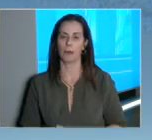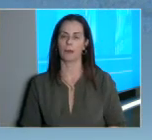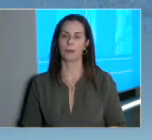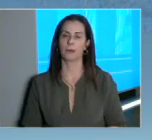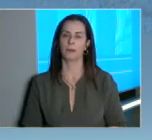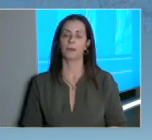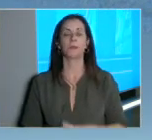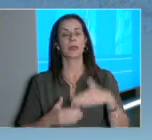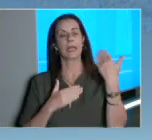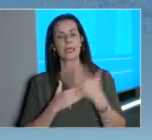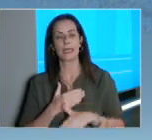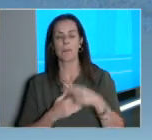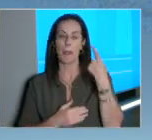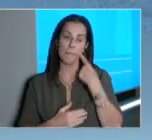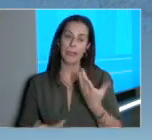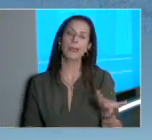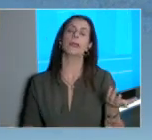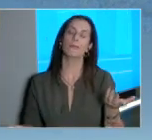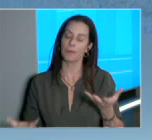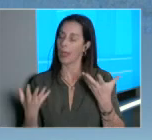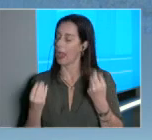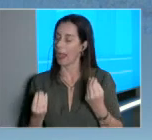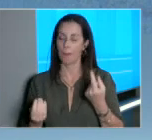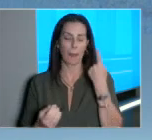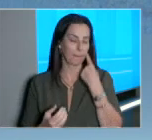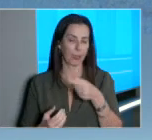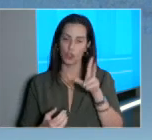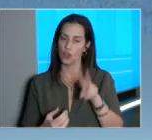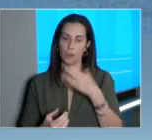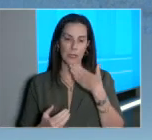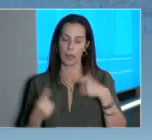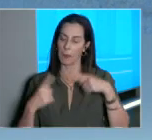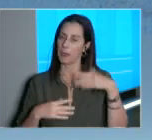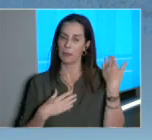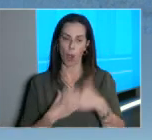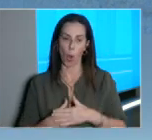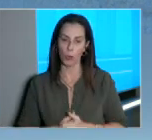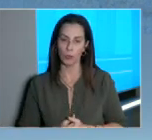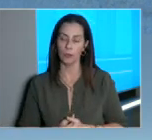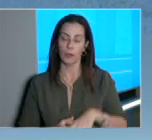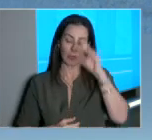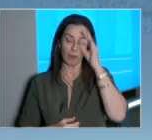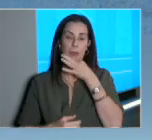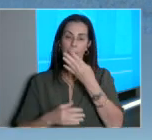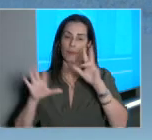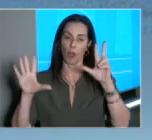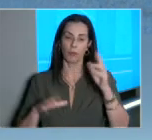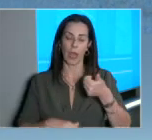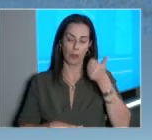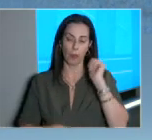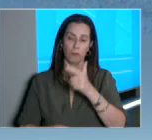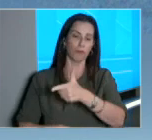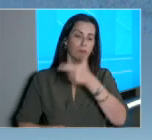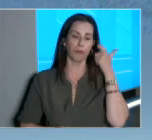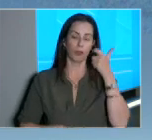ברק. נסיים עם פלילים לצערנו, הרבה מאוד אירועי פלילים בישראל בימים האחרונים. גבר בן 48 נורה למוות